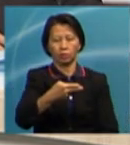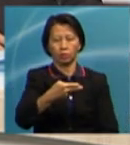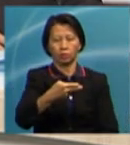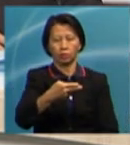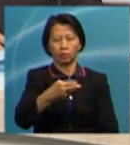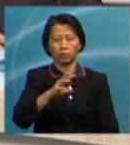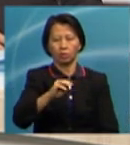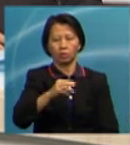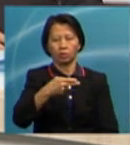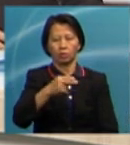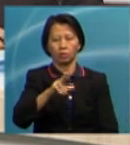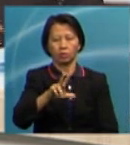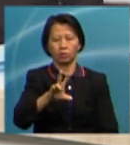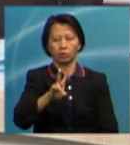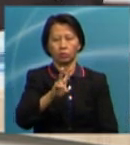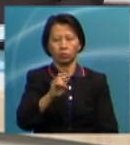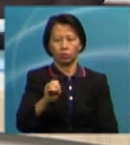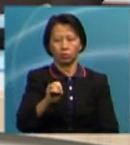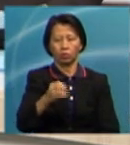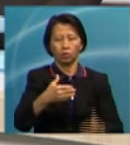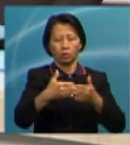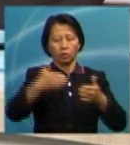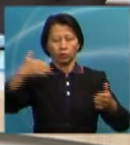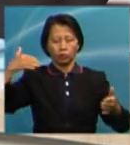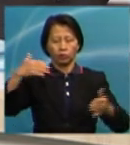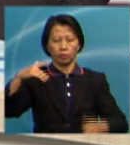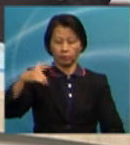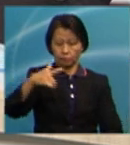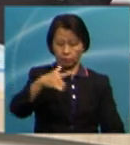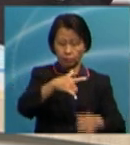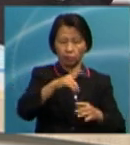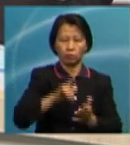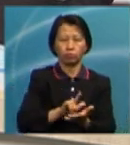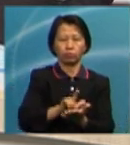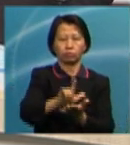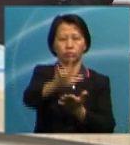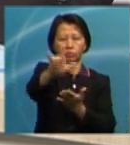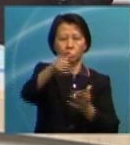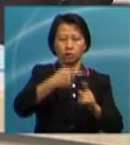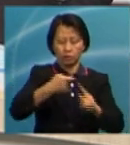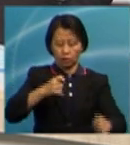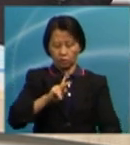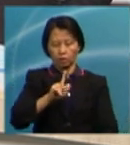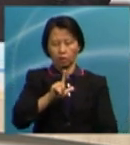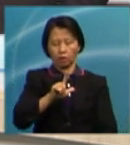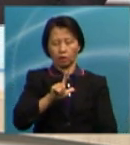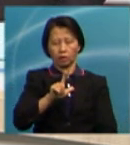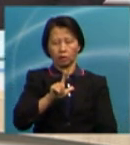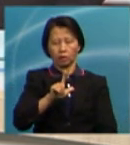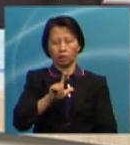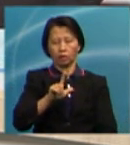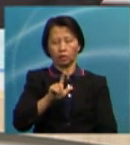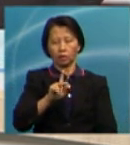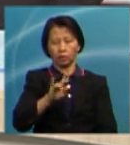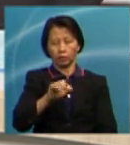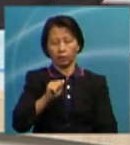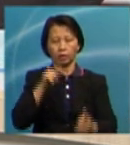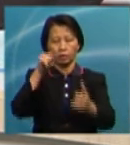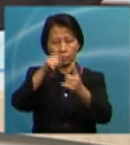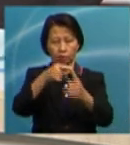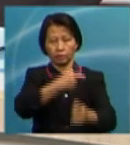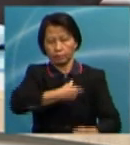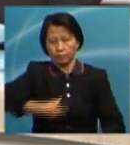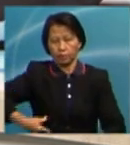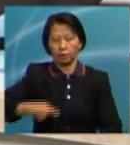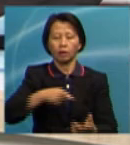Mas MH370 sebelum pesawat itu berlepas dari Kuala Lumpur ke Beijing Sabtu lepas ia katanya adalah sebagai